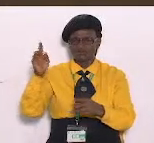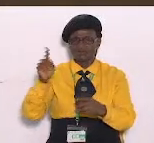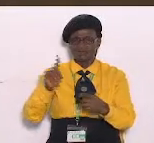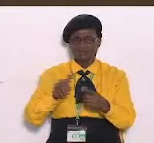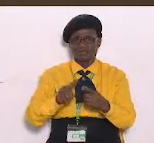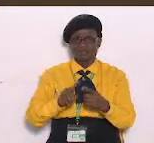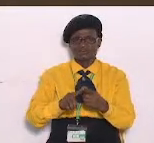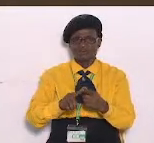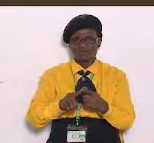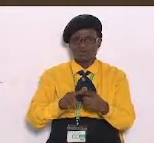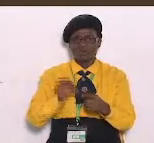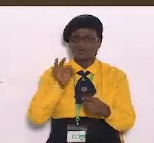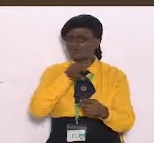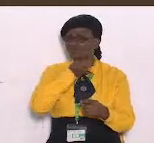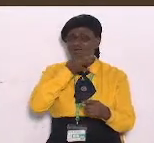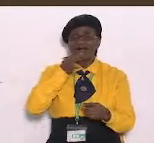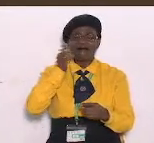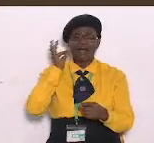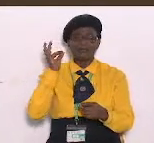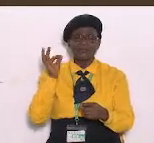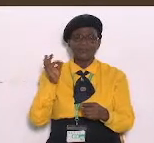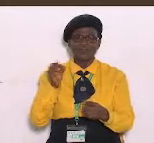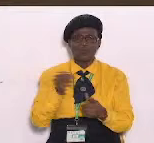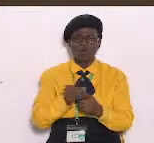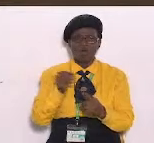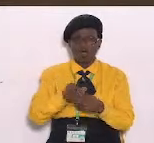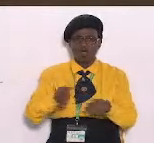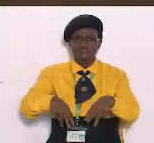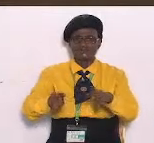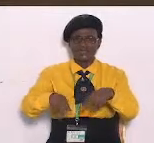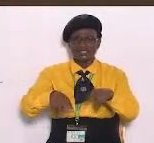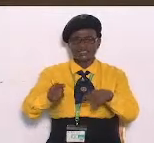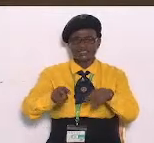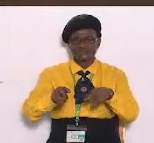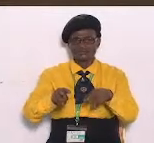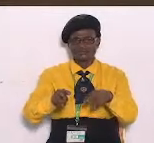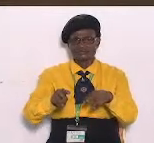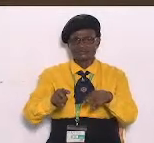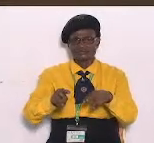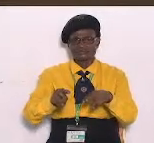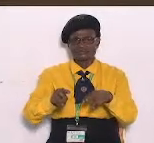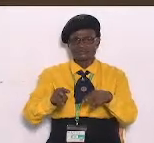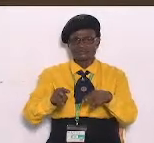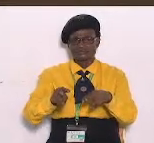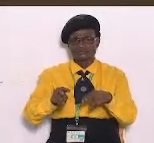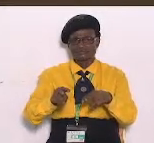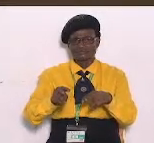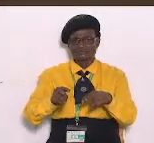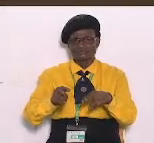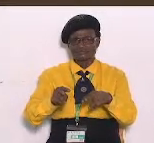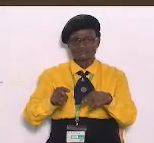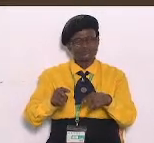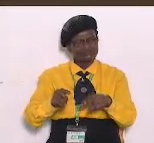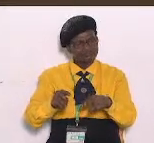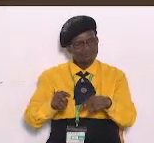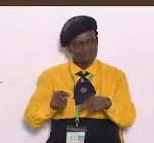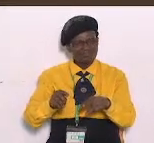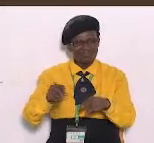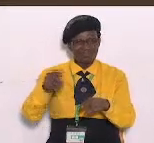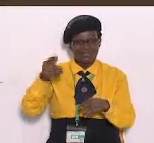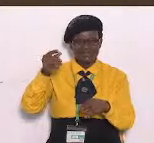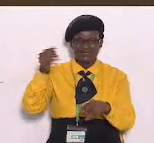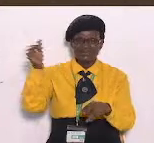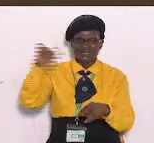ressources les gens ne pourront plus aller dans le champ pour cultiver